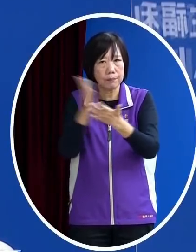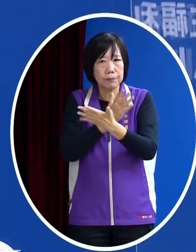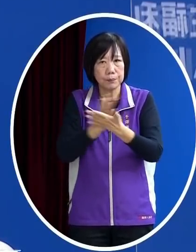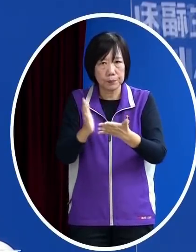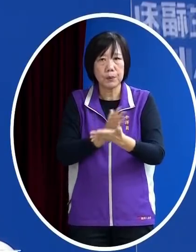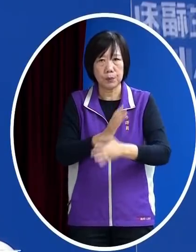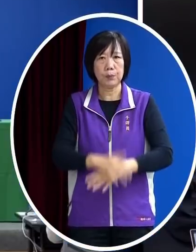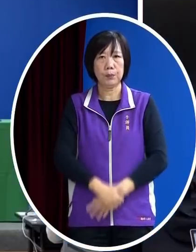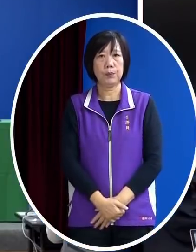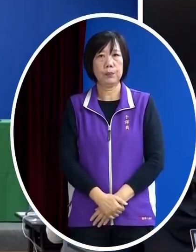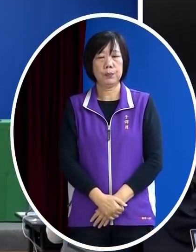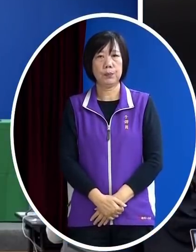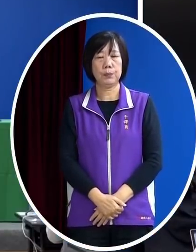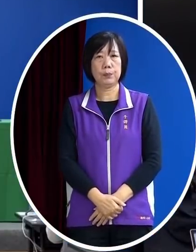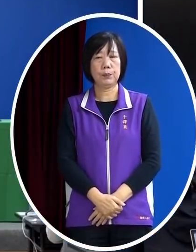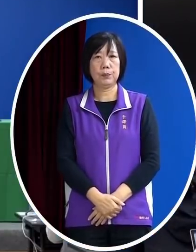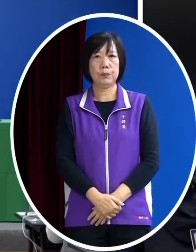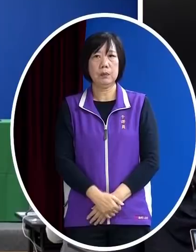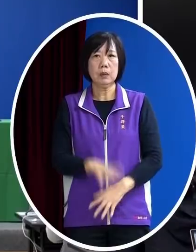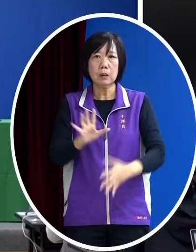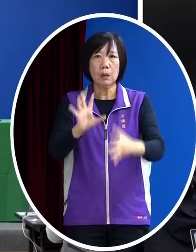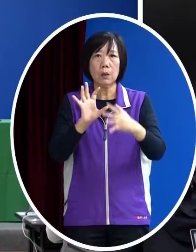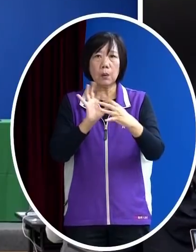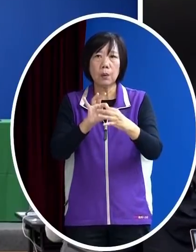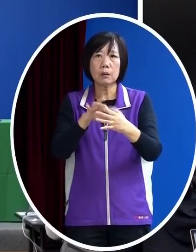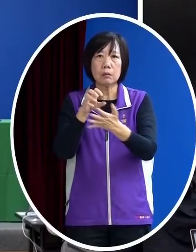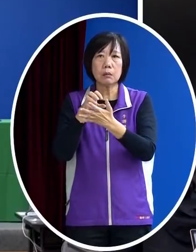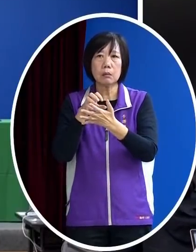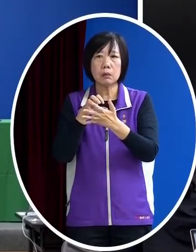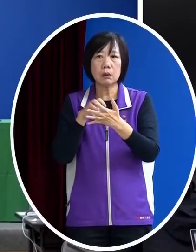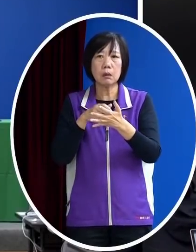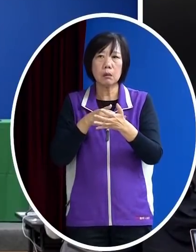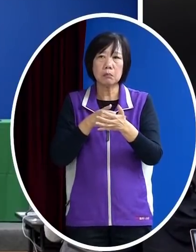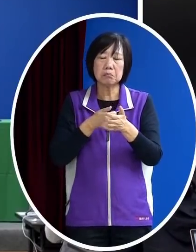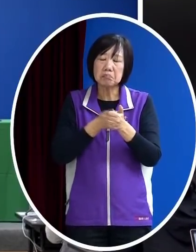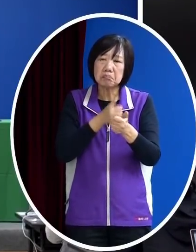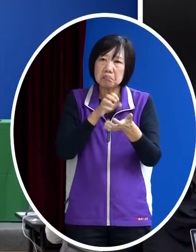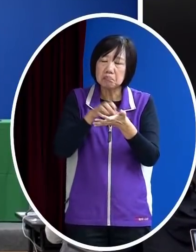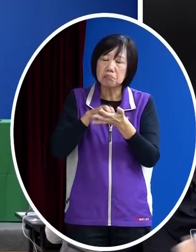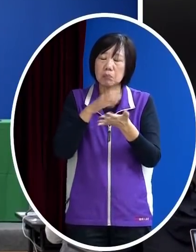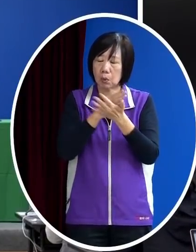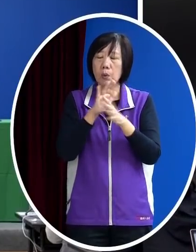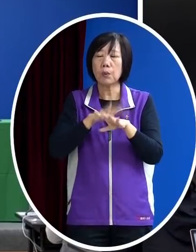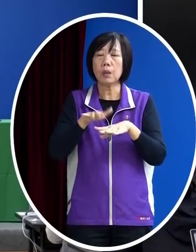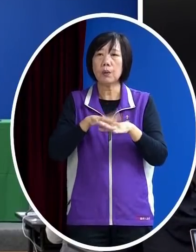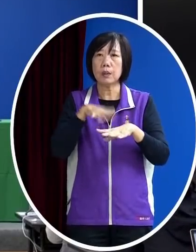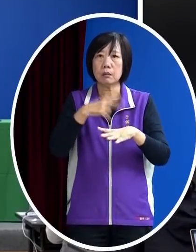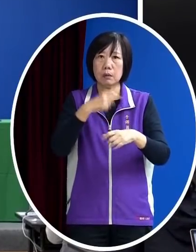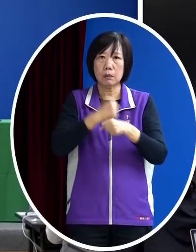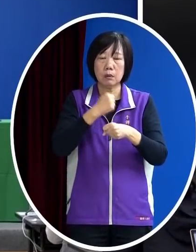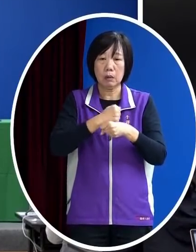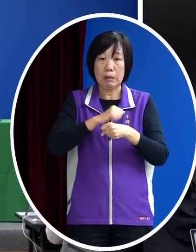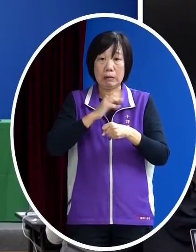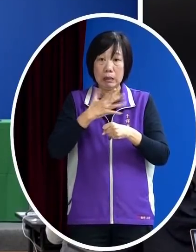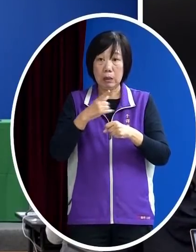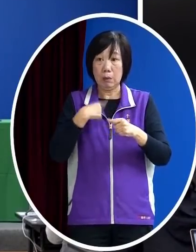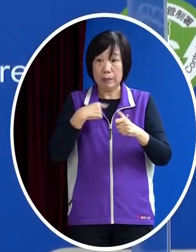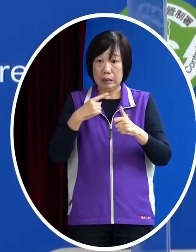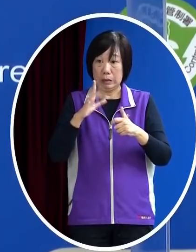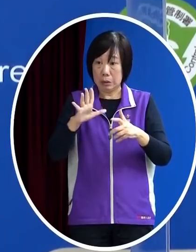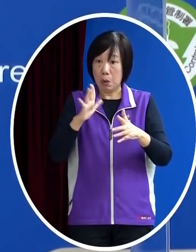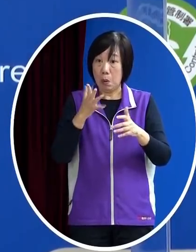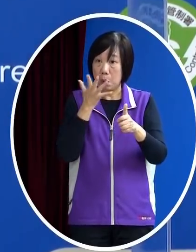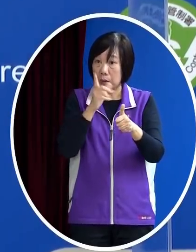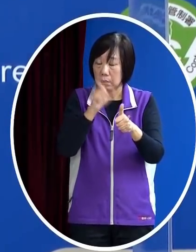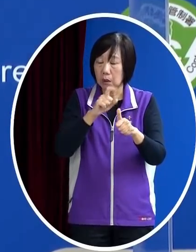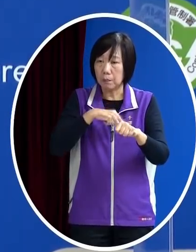谢。 因为相关的这个医调我们正在进行，那对最明显的哈、哦、这个先把它框列起来哈、哦，